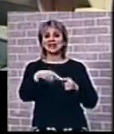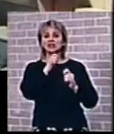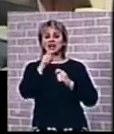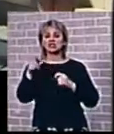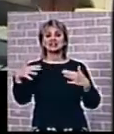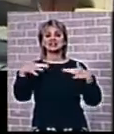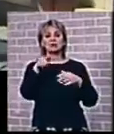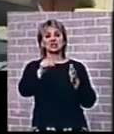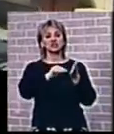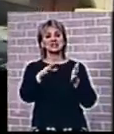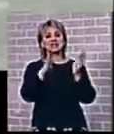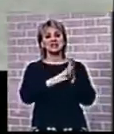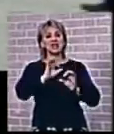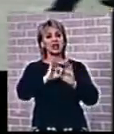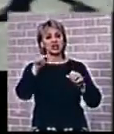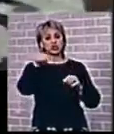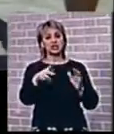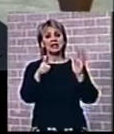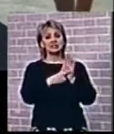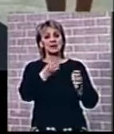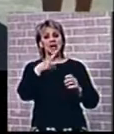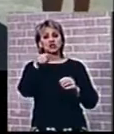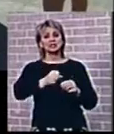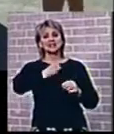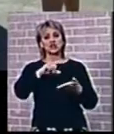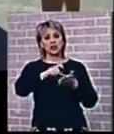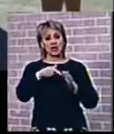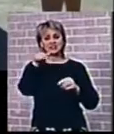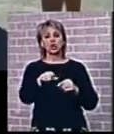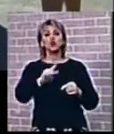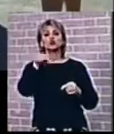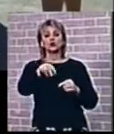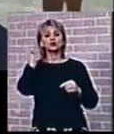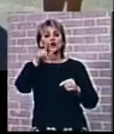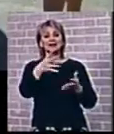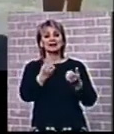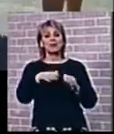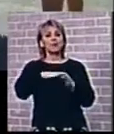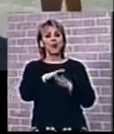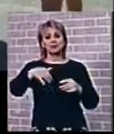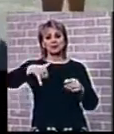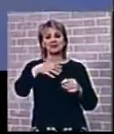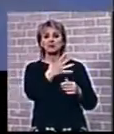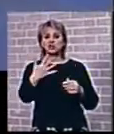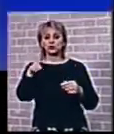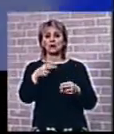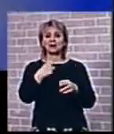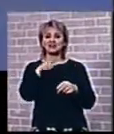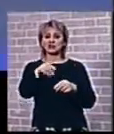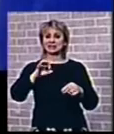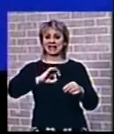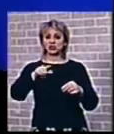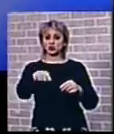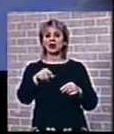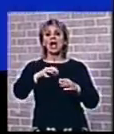награждения собрали 69 отличников и 7 хорошистов-старшеклассников. То, что школьник набрал полный портфель «Пятерок», подтверждает значок.